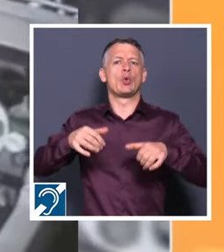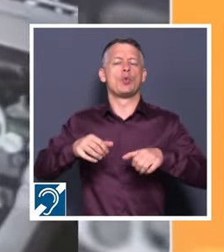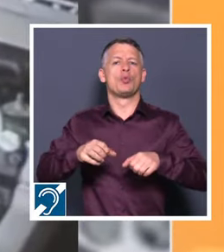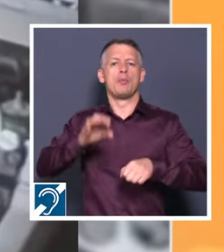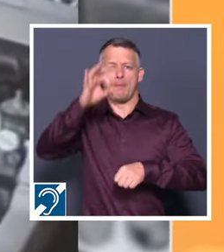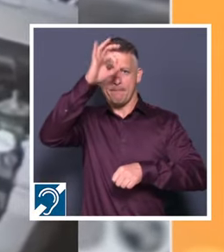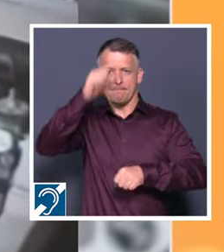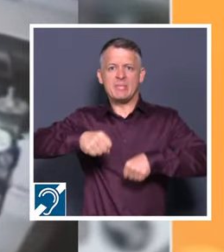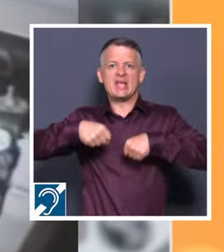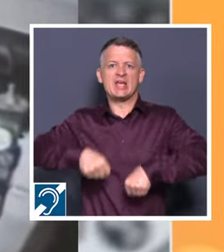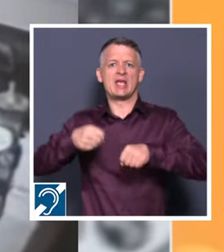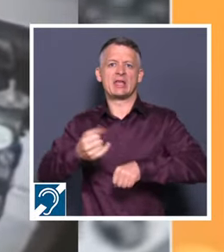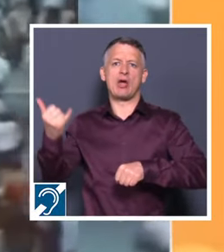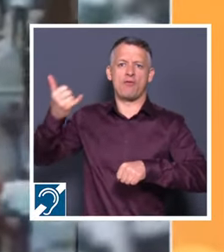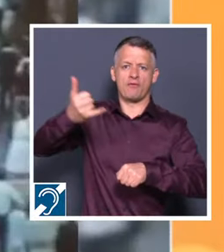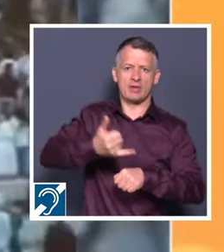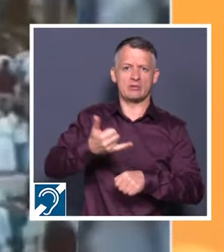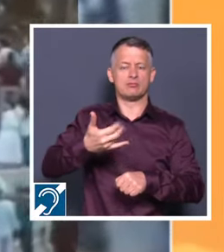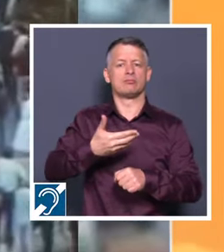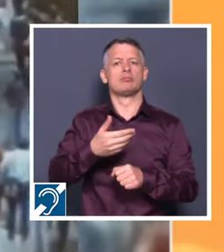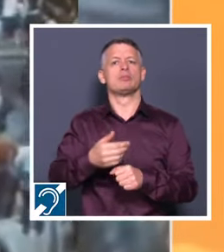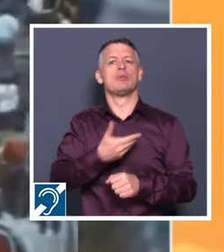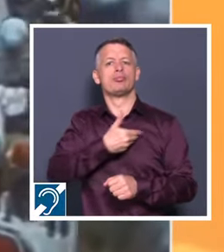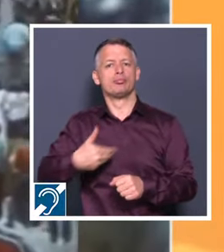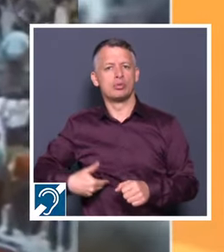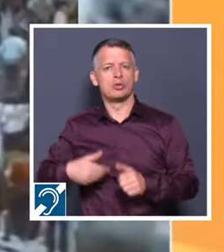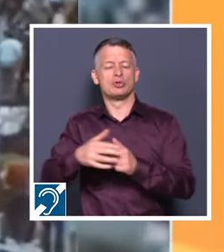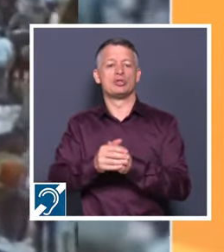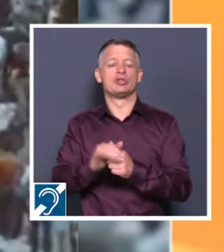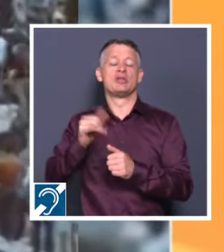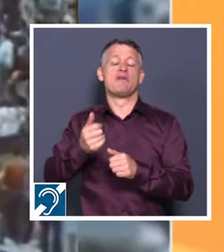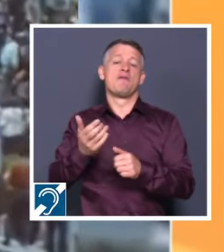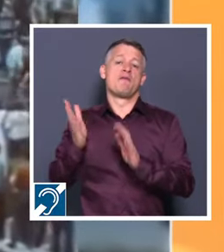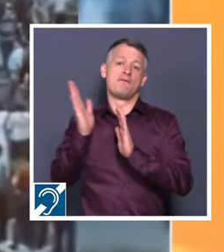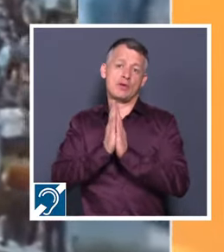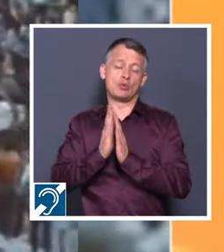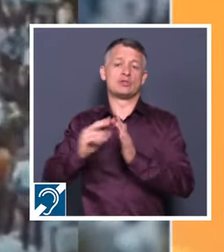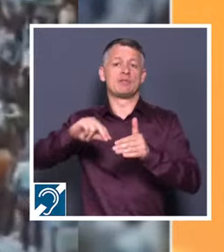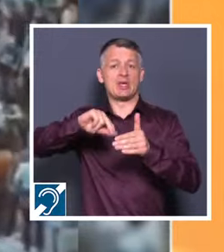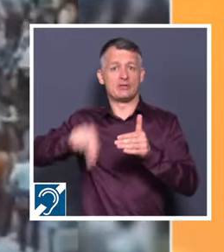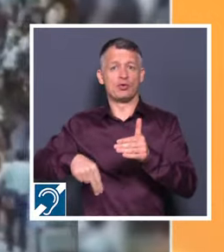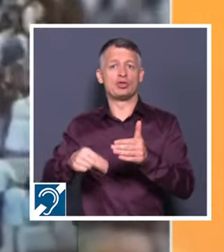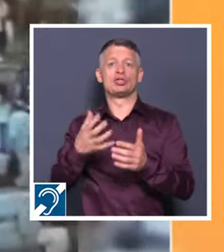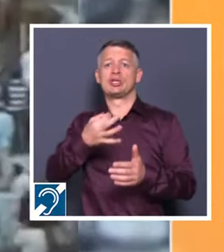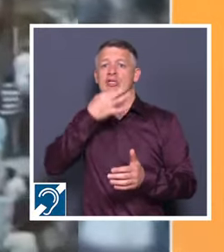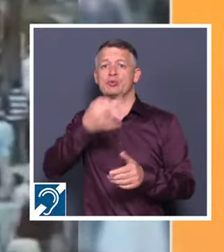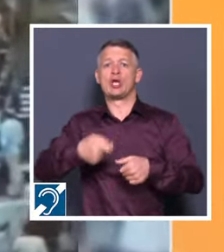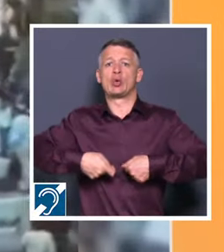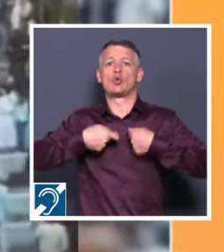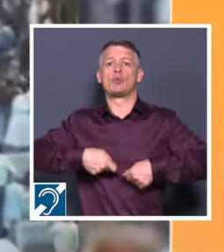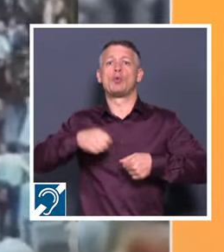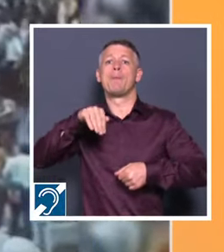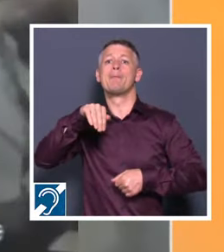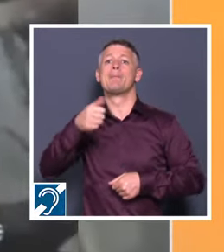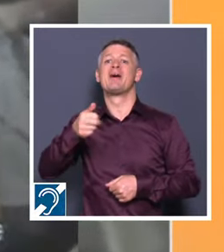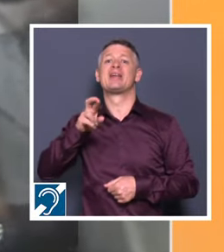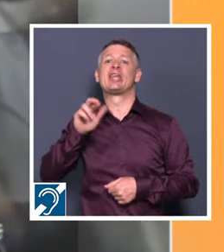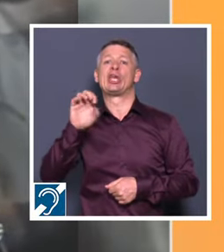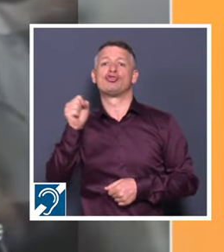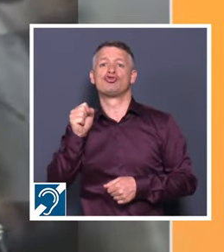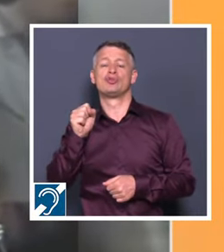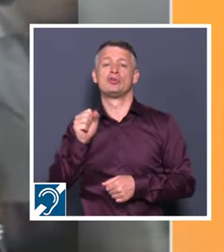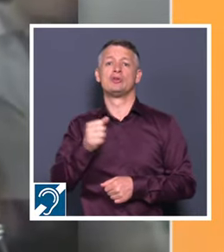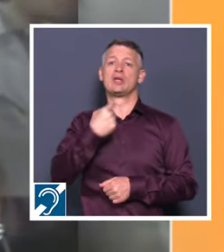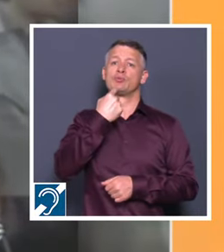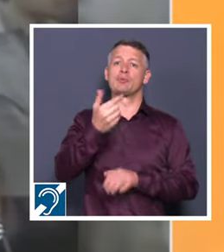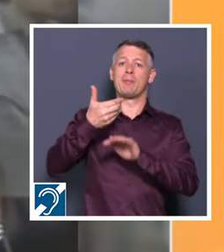dar permiteți-mi să spun, ascultându-l, vedeam ce spunea domnul Mărieș și pe fond îi dau dreptate, dar